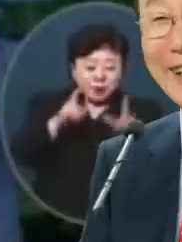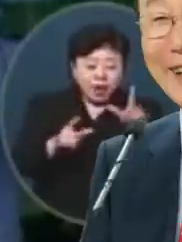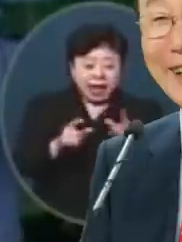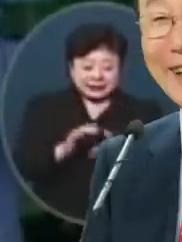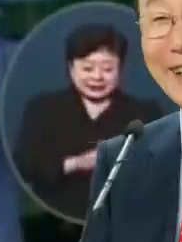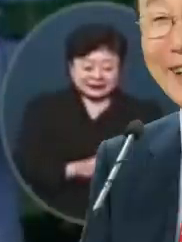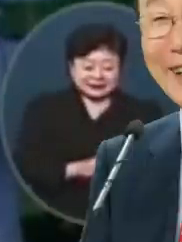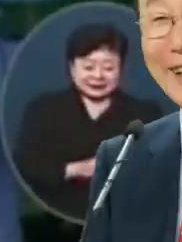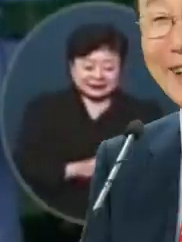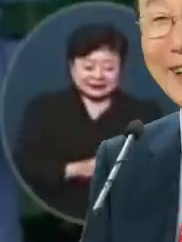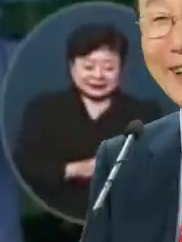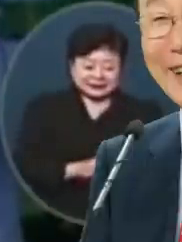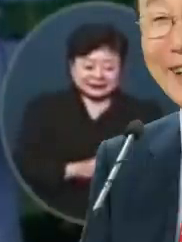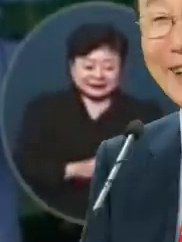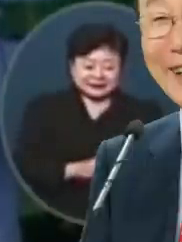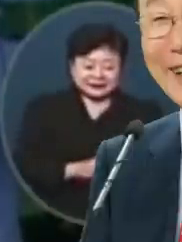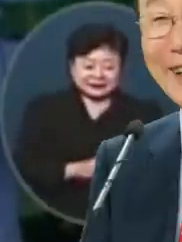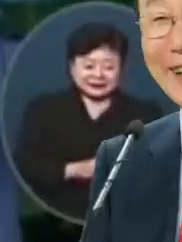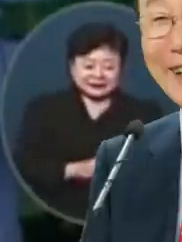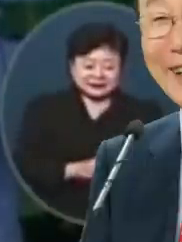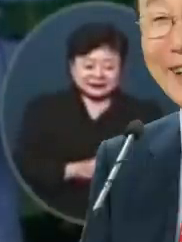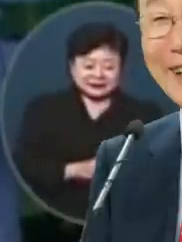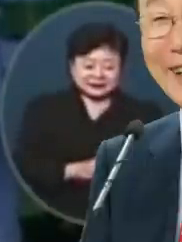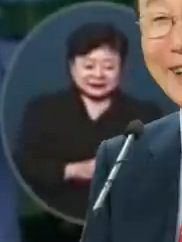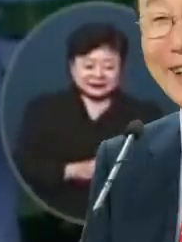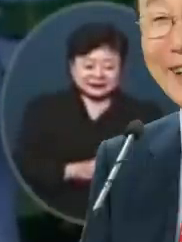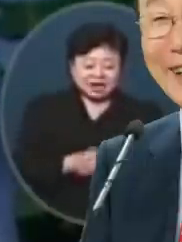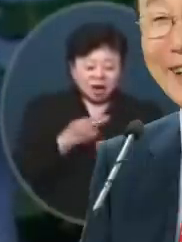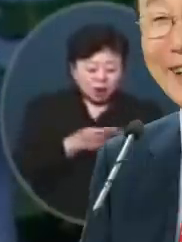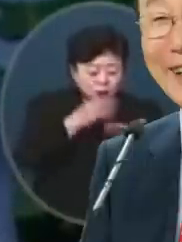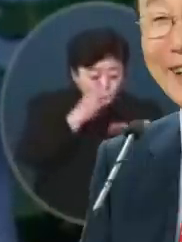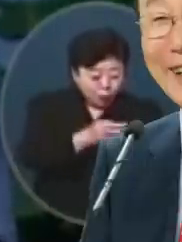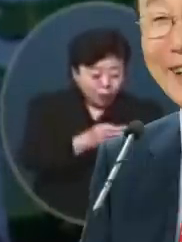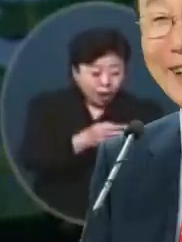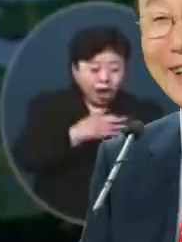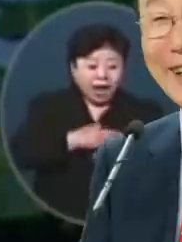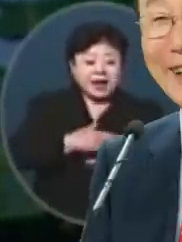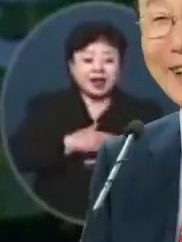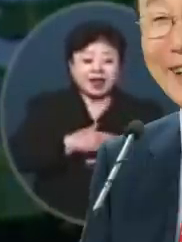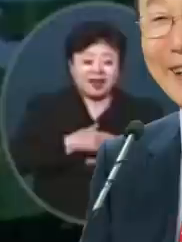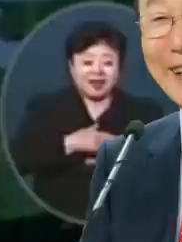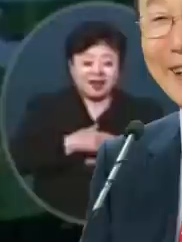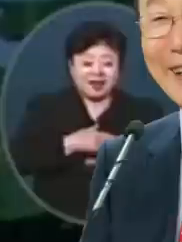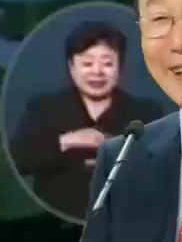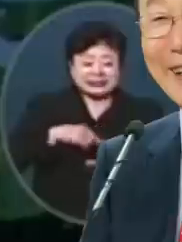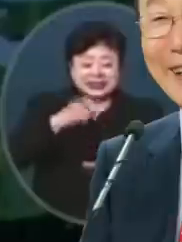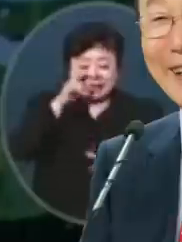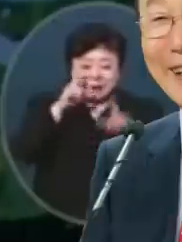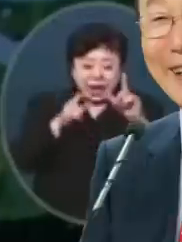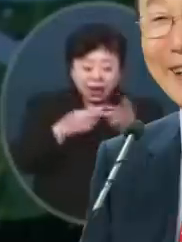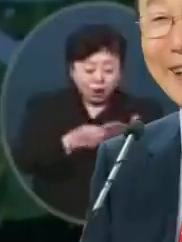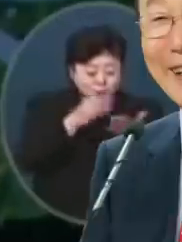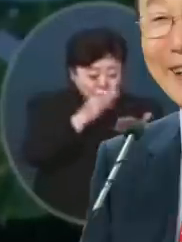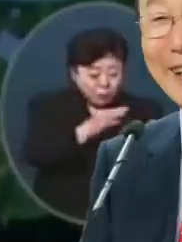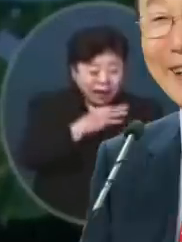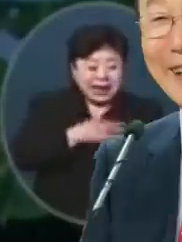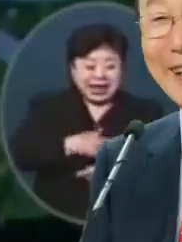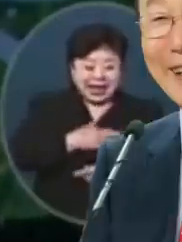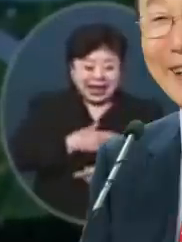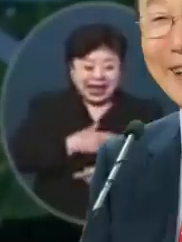모양을 어디에서 볼 수 있습니까? 거울 앞에 서면 여러분의 형상과 모양을 볼 수 있는 것입니다.